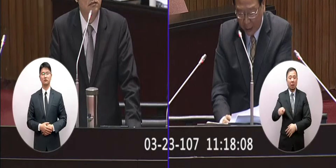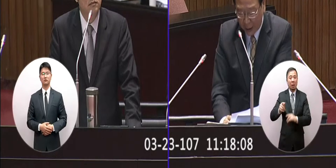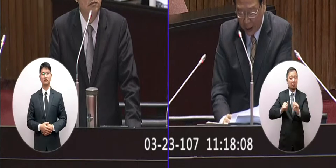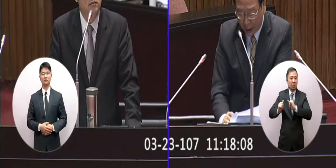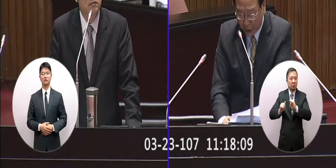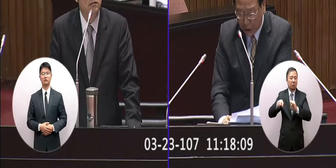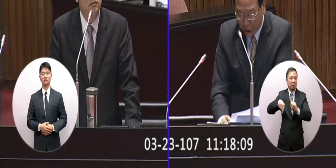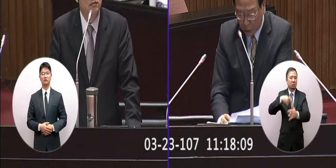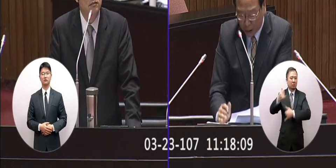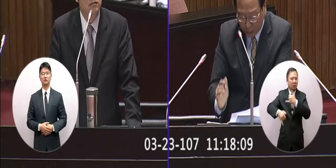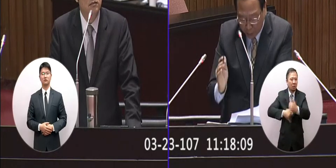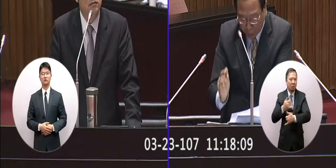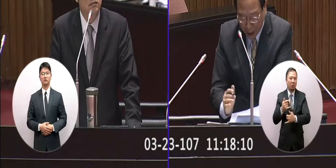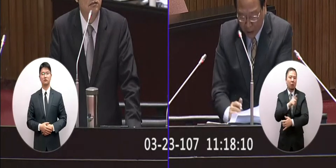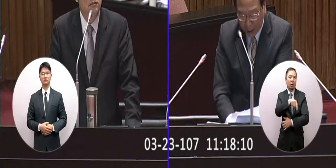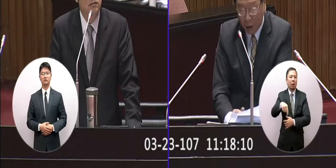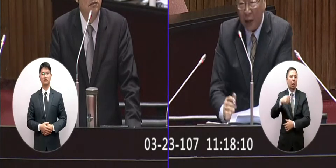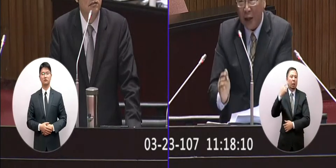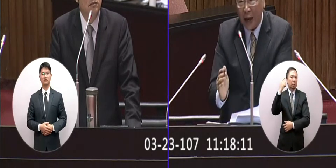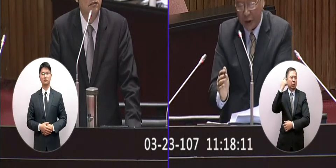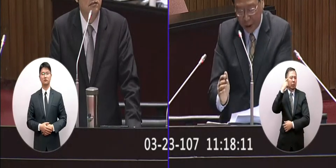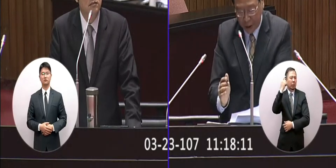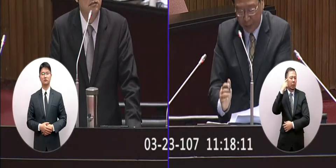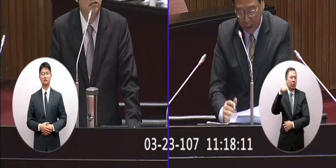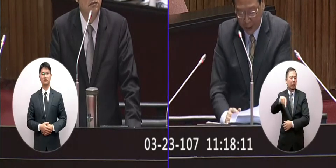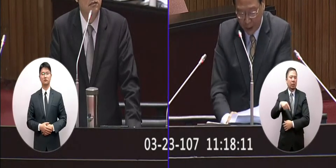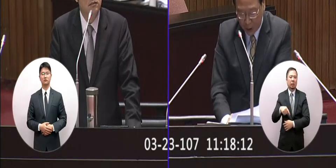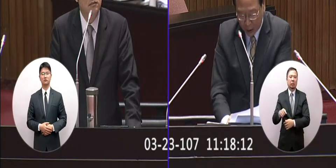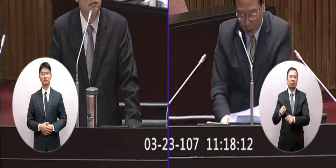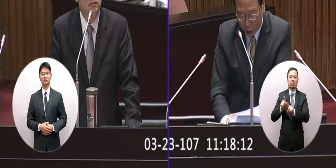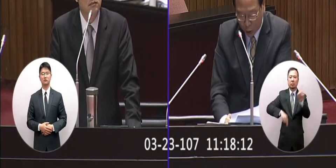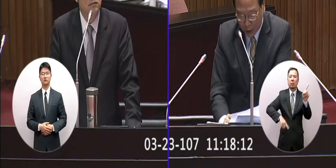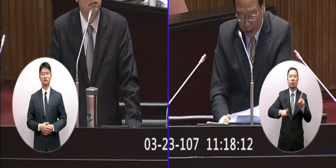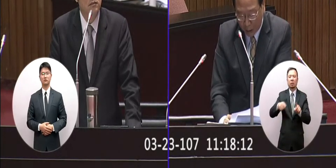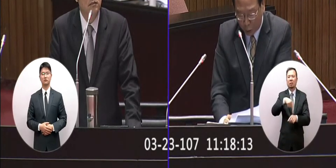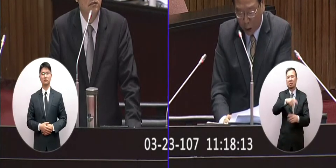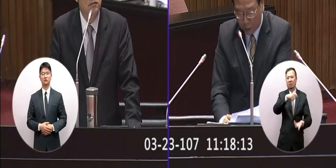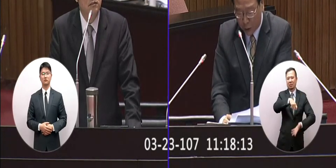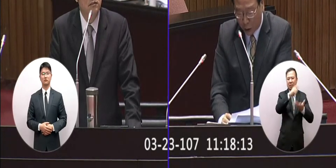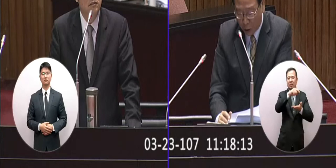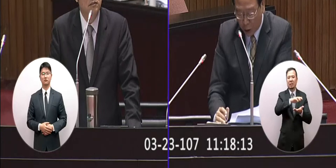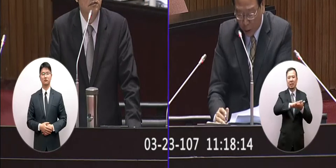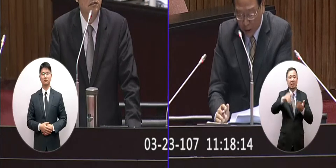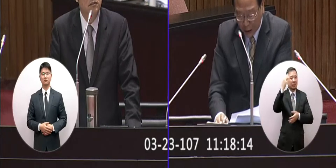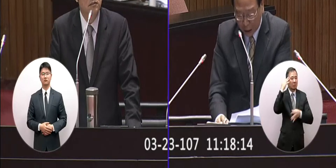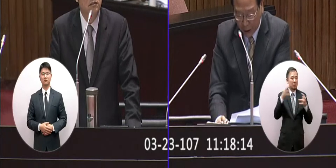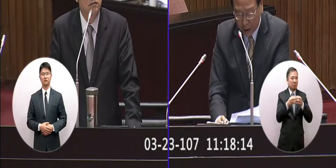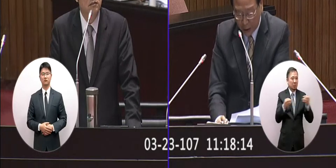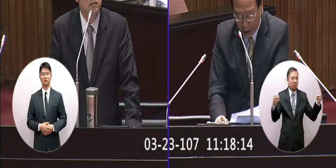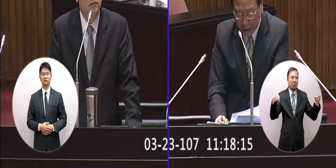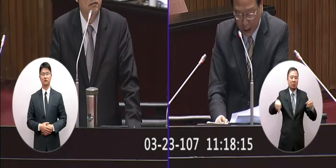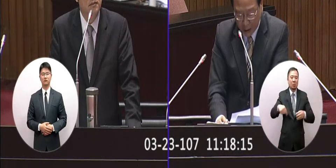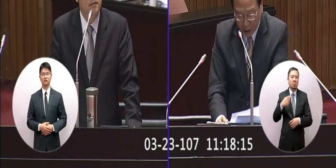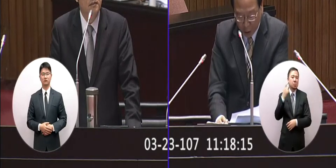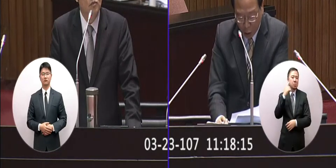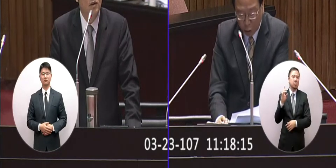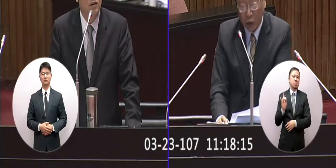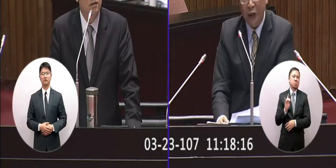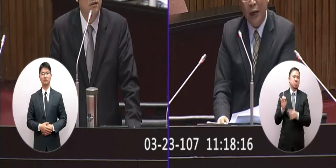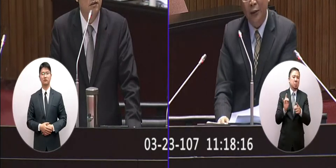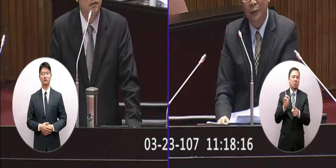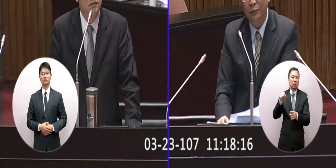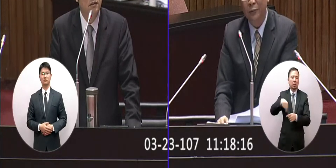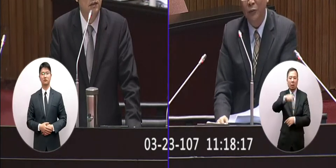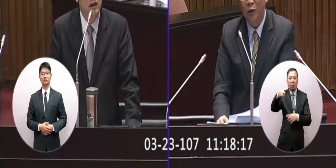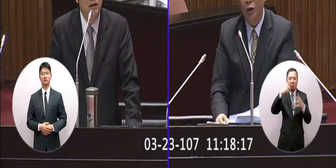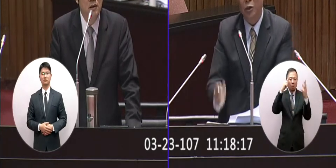离得太远了啊！本席希望您不要再用干净的煤这种说法来误导民众，对深澳电厂空